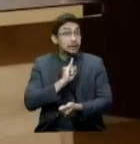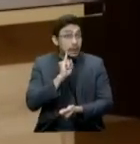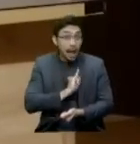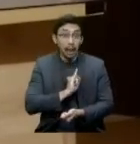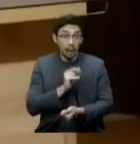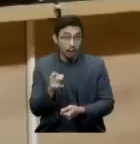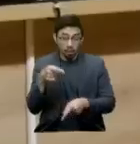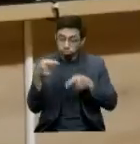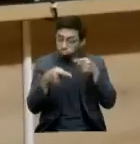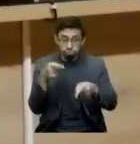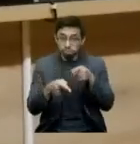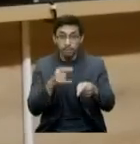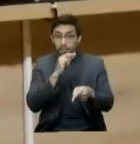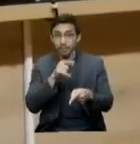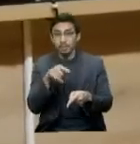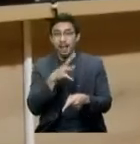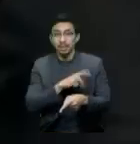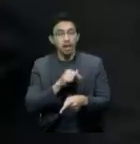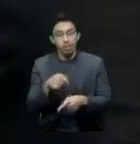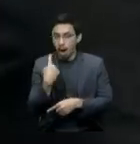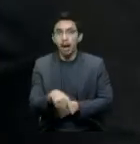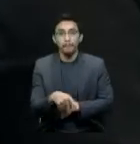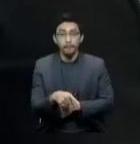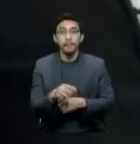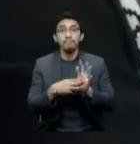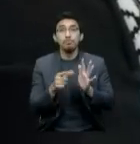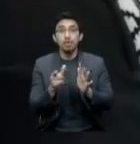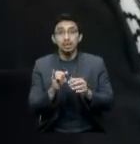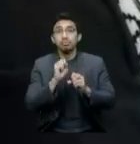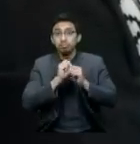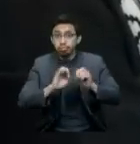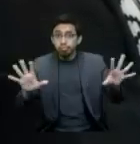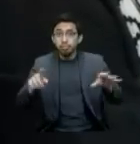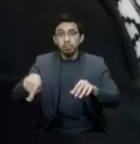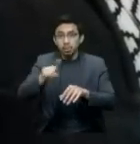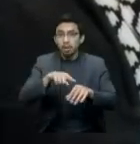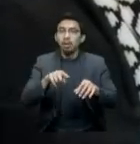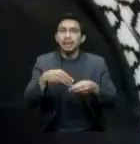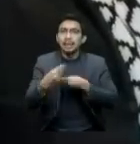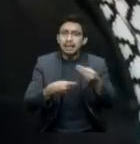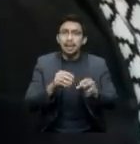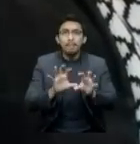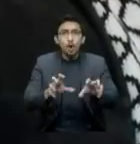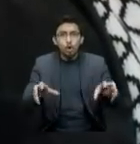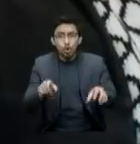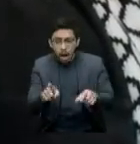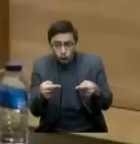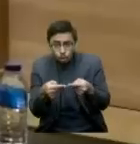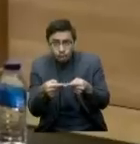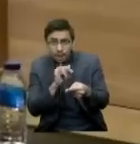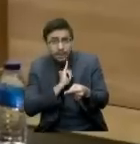agresi Israel terhadap Palestina MUI juga menghimbau menghindari transaksi produk yang terafiliasi dengan